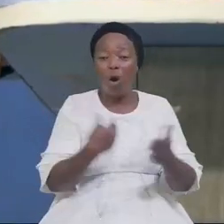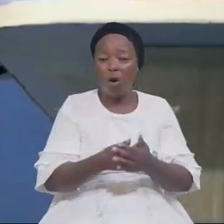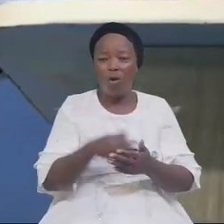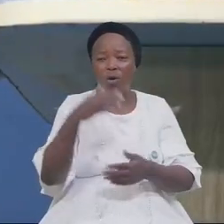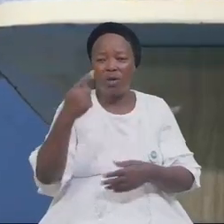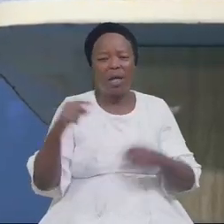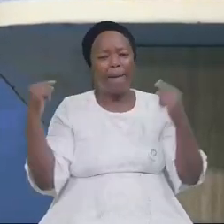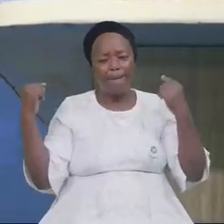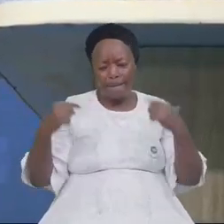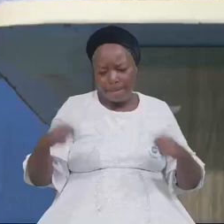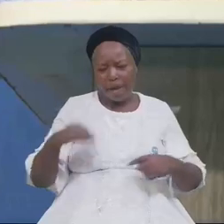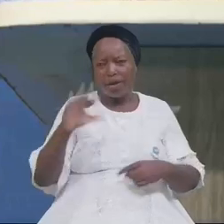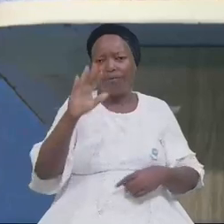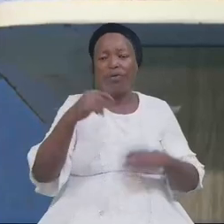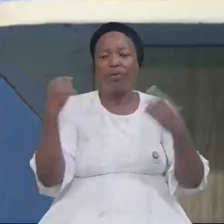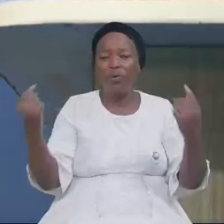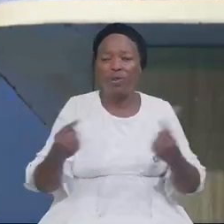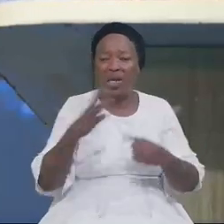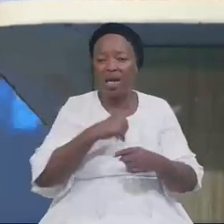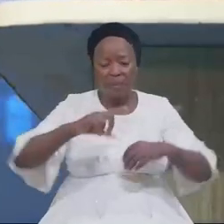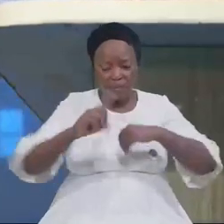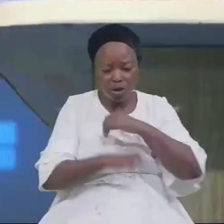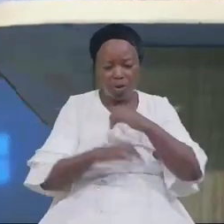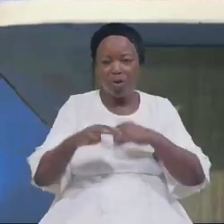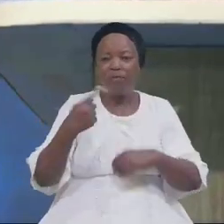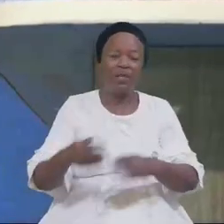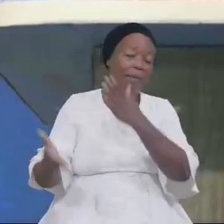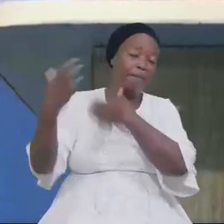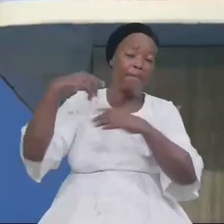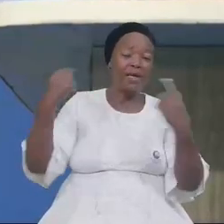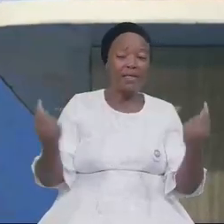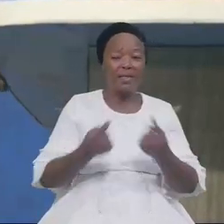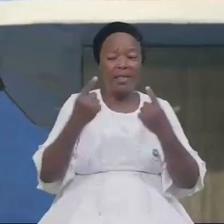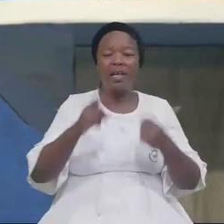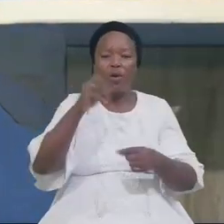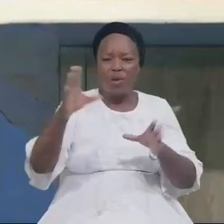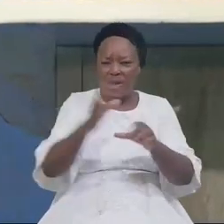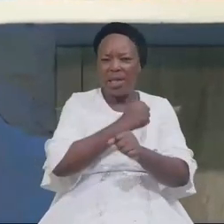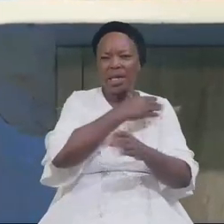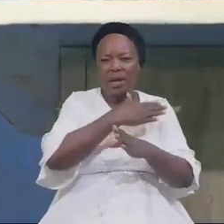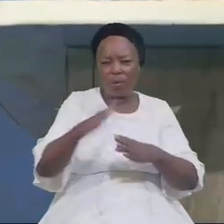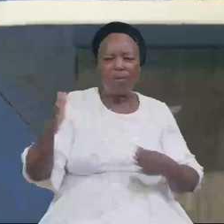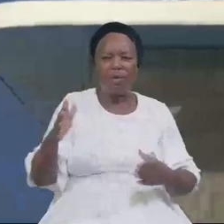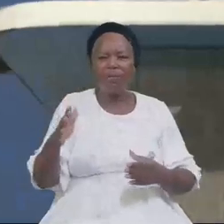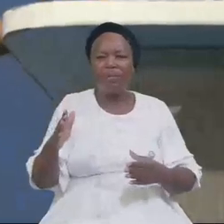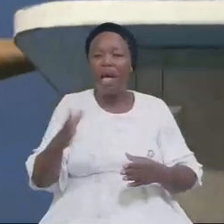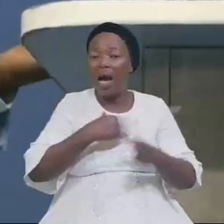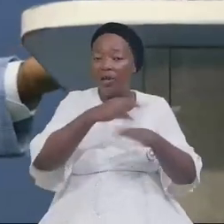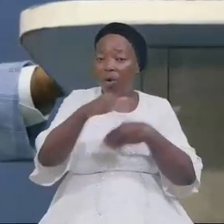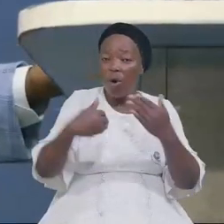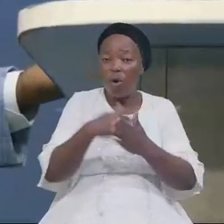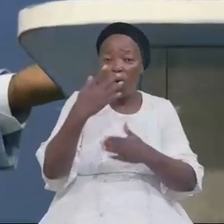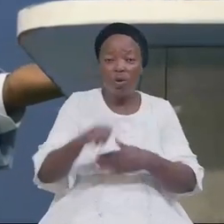Toute la douleur de vos péchés, le châtiment des péchés passés, tout sera effacé. Toutes